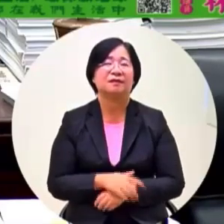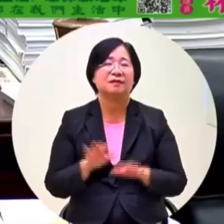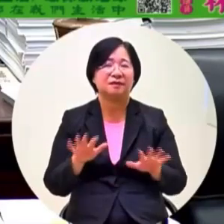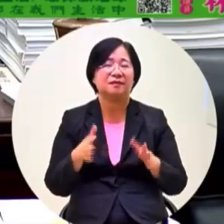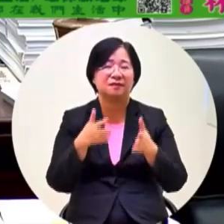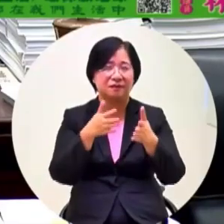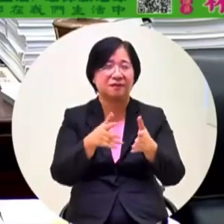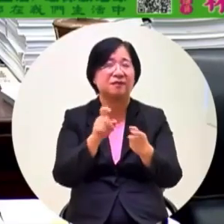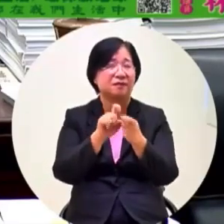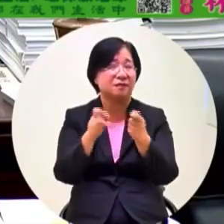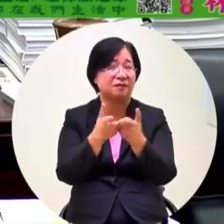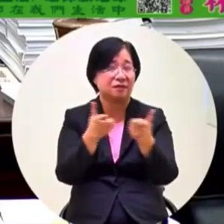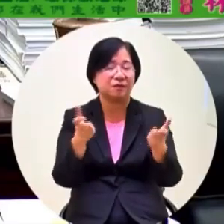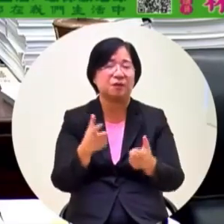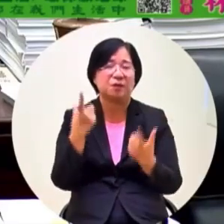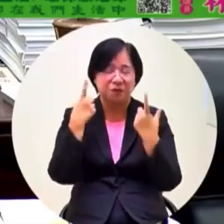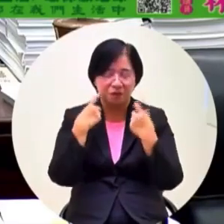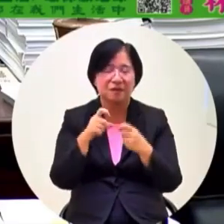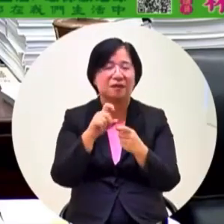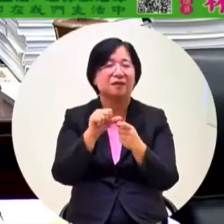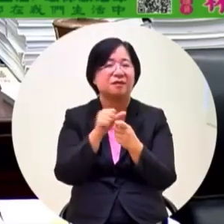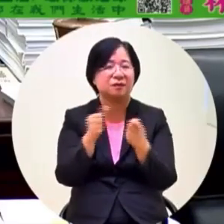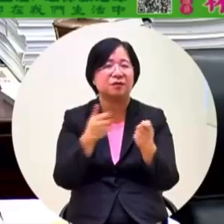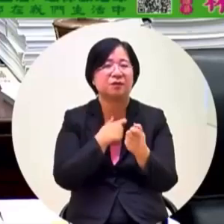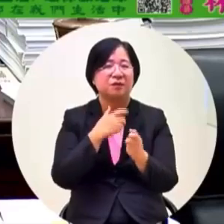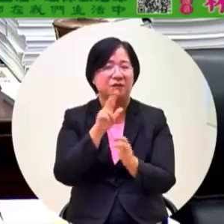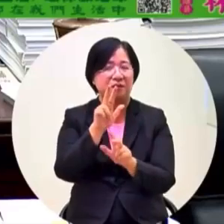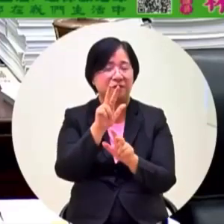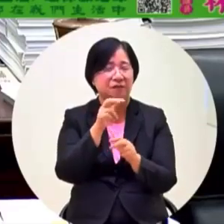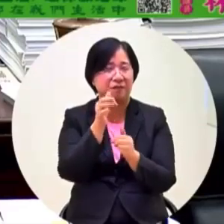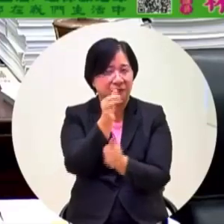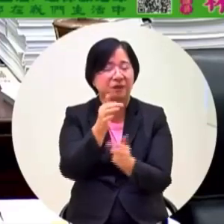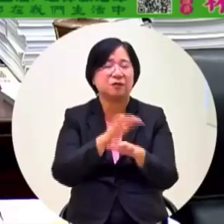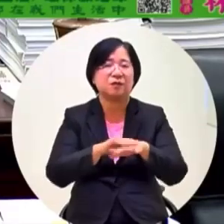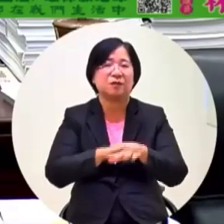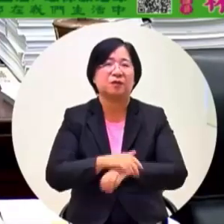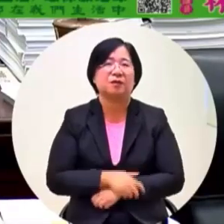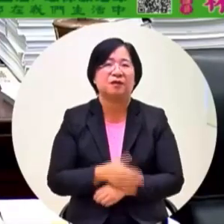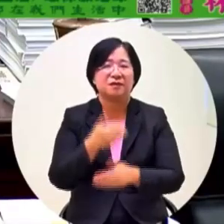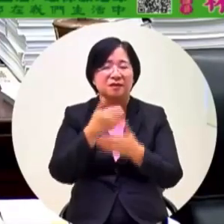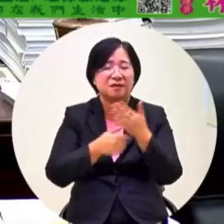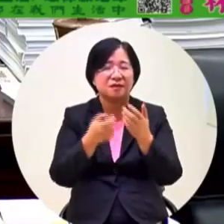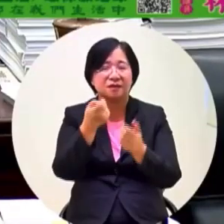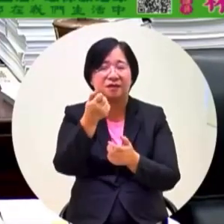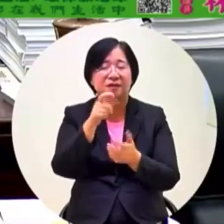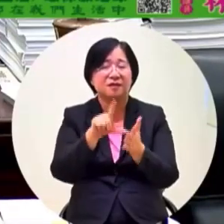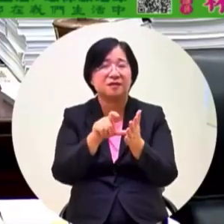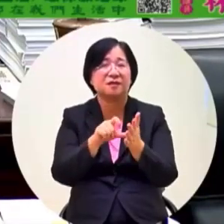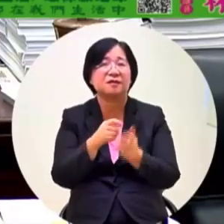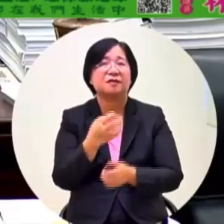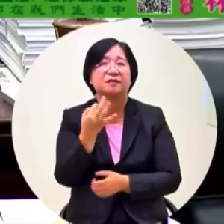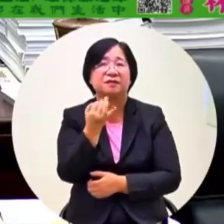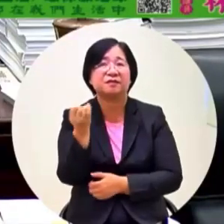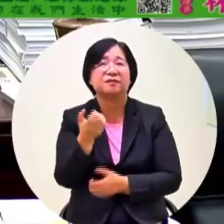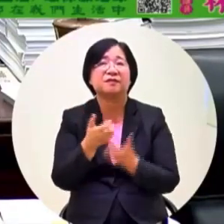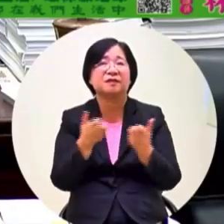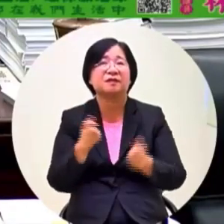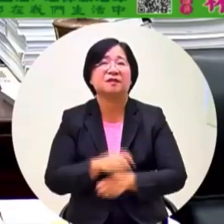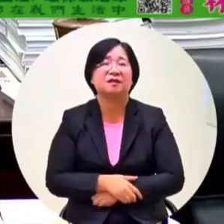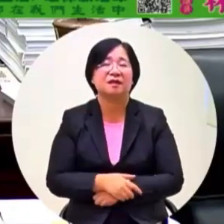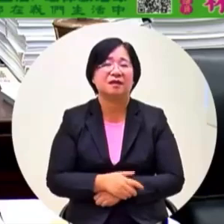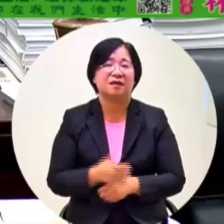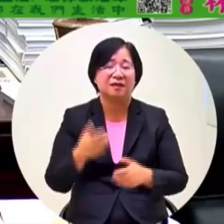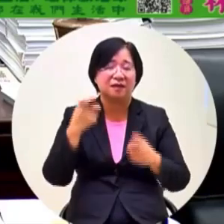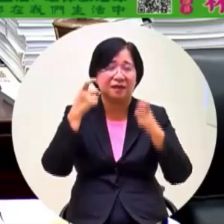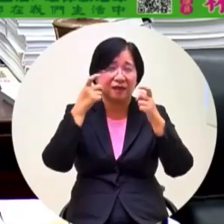钟啊，本来十五分钟我会讲得很完整，但是剩下几分钟，来我们来讲讲我们港务公司盈余回馈海